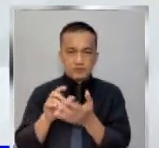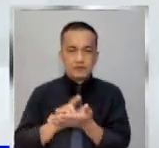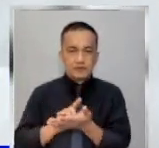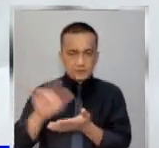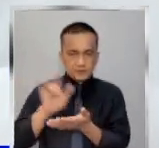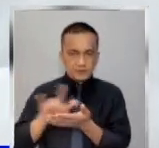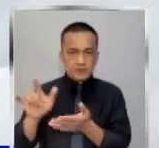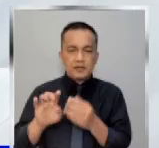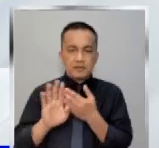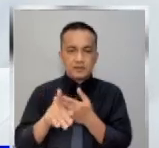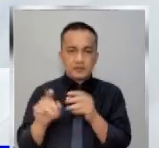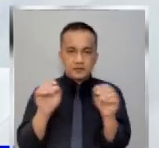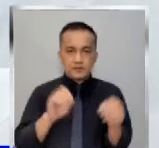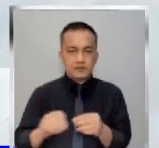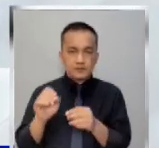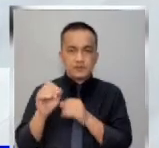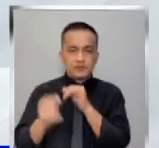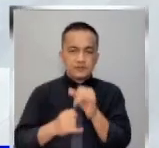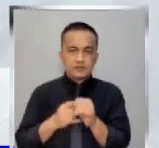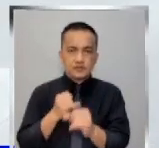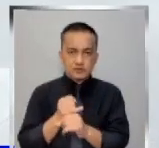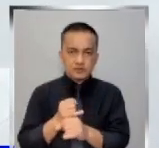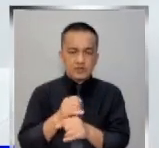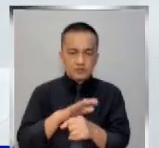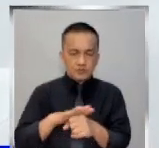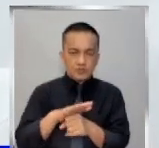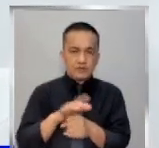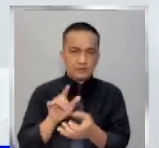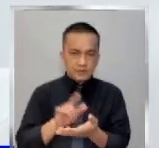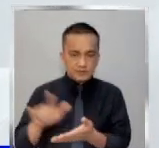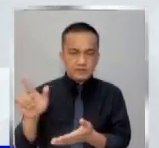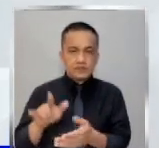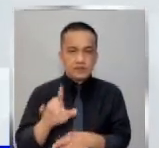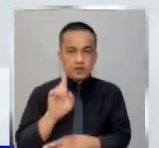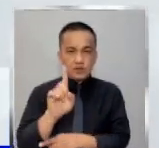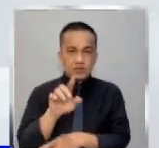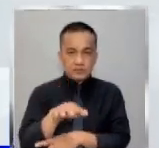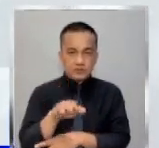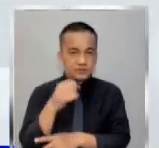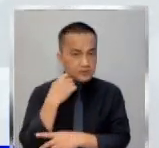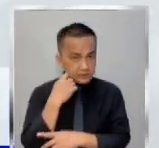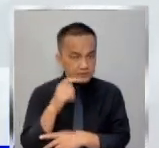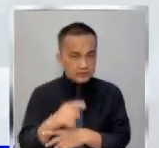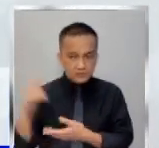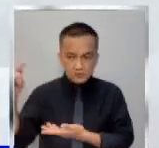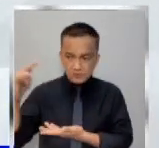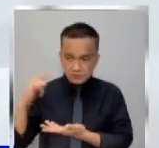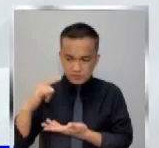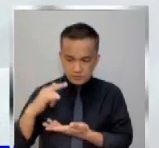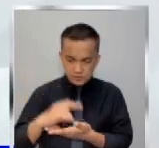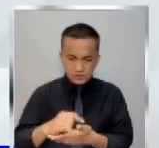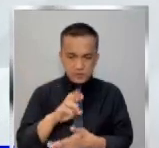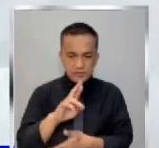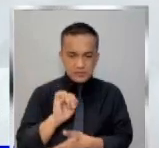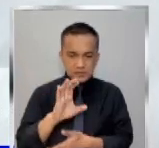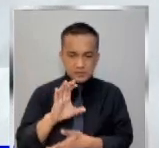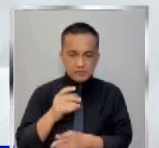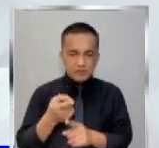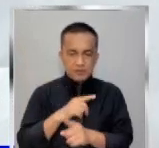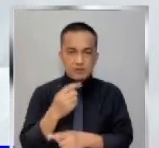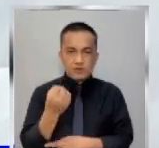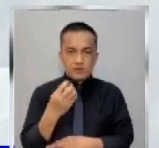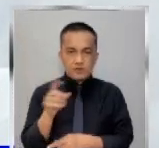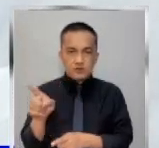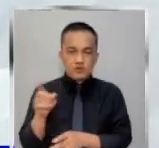ng domestic at international flights. Mag-aalaw na ng hapon kanina nang lumapag ang flight ni Eric mula sa Hong Kong. Doon kasi na-divert